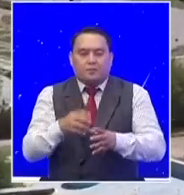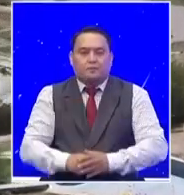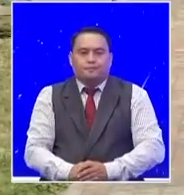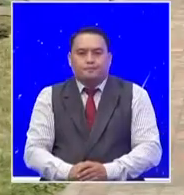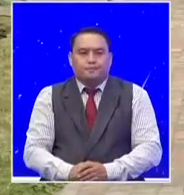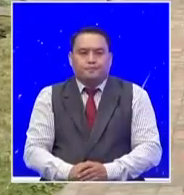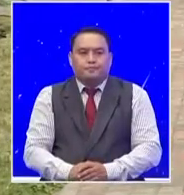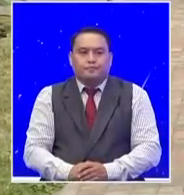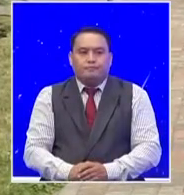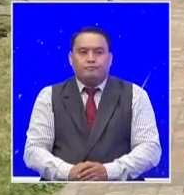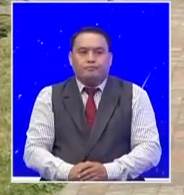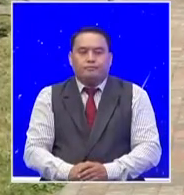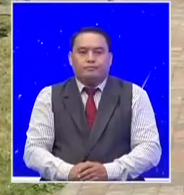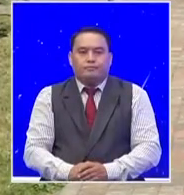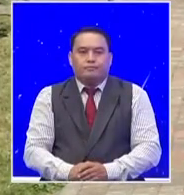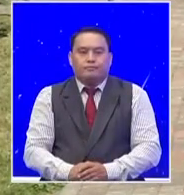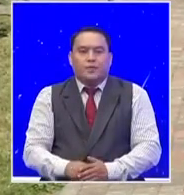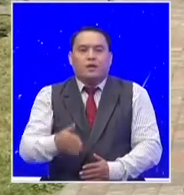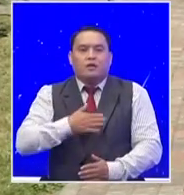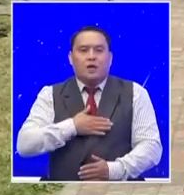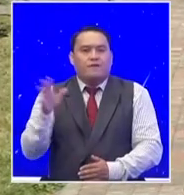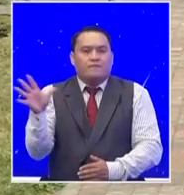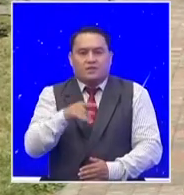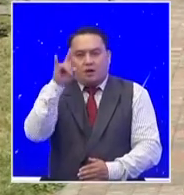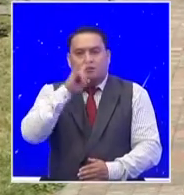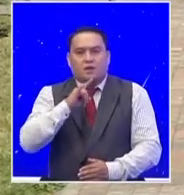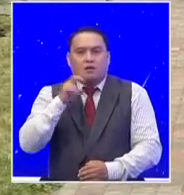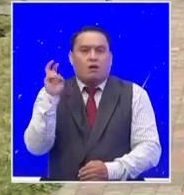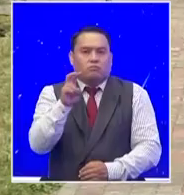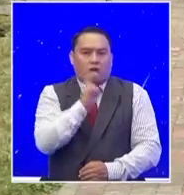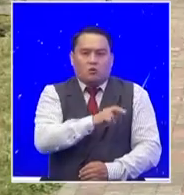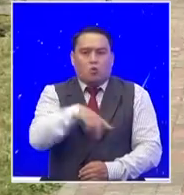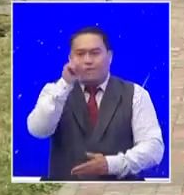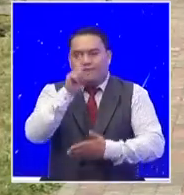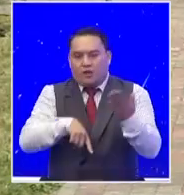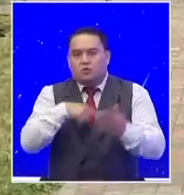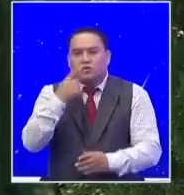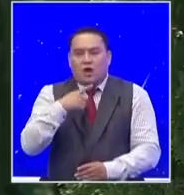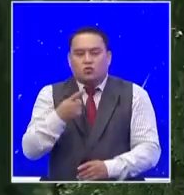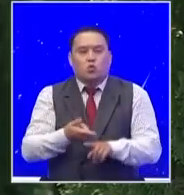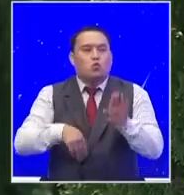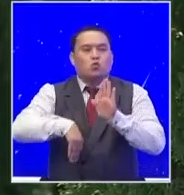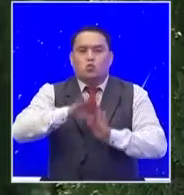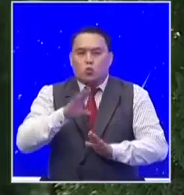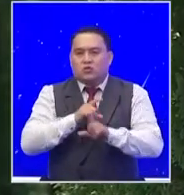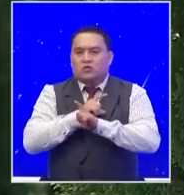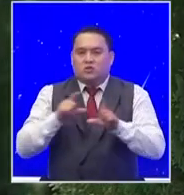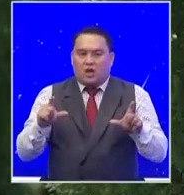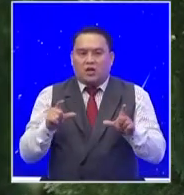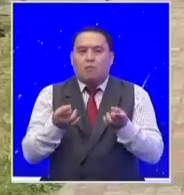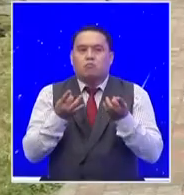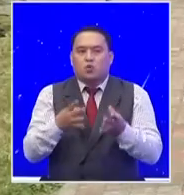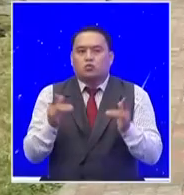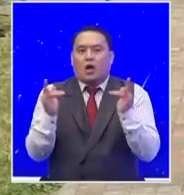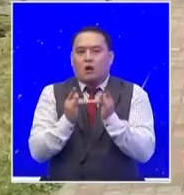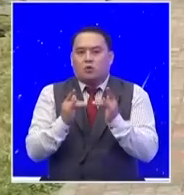стандартам. Объездив, да, многие регионы, почти весь Казахстан, я могу с уверенностью сказать, что это одно из лучших зданий. Это не просто